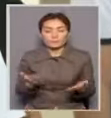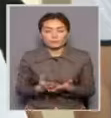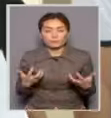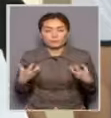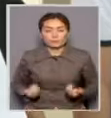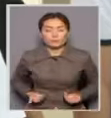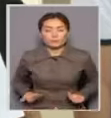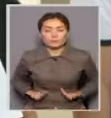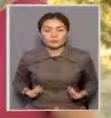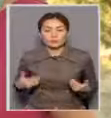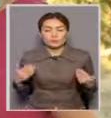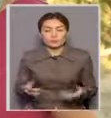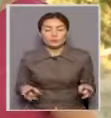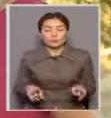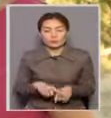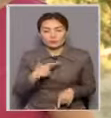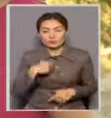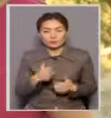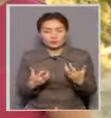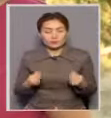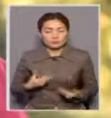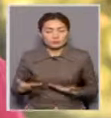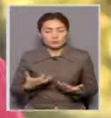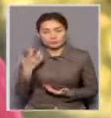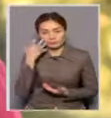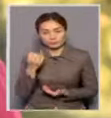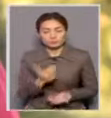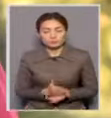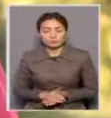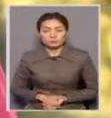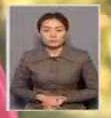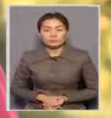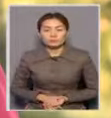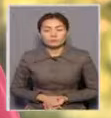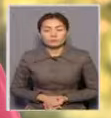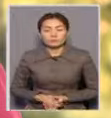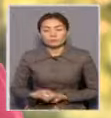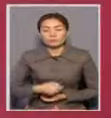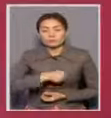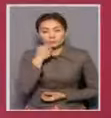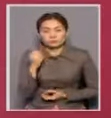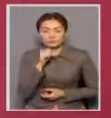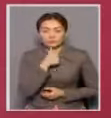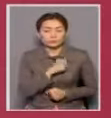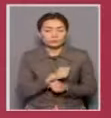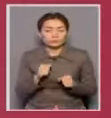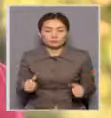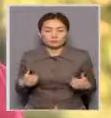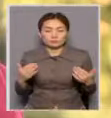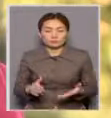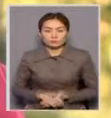салтын ұстануға шақырады. Өзі де күнделікті жаяу жүруді әдетке айналдырған, жасым үлкейді деп жалқаулыққа салынбау керек